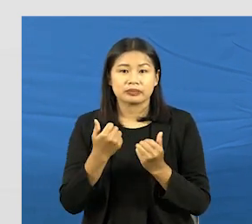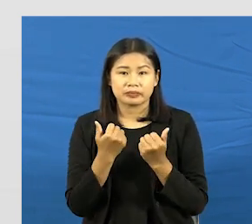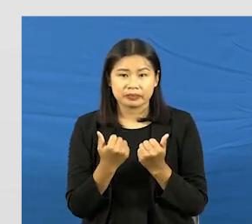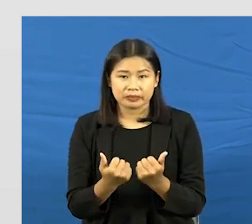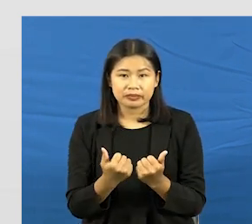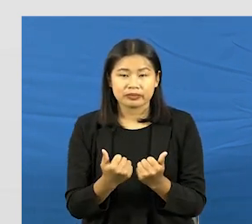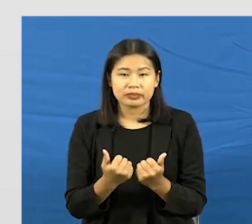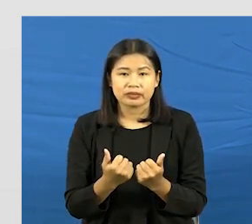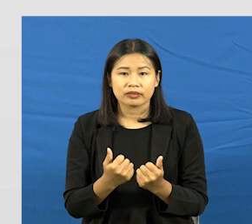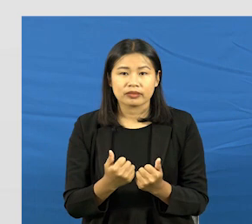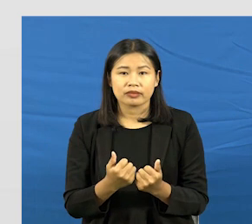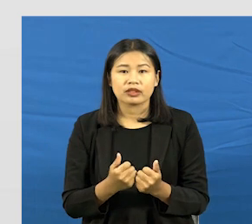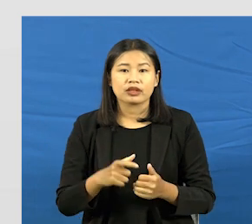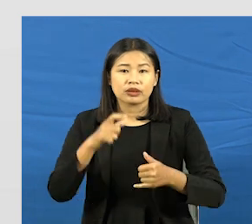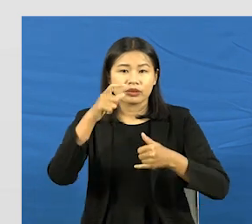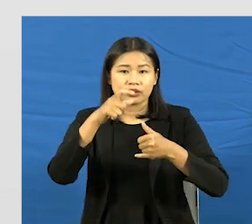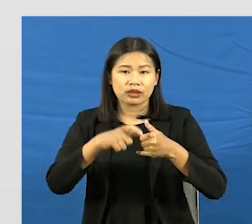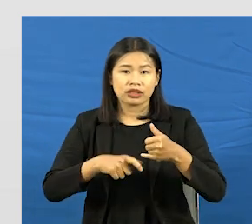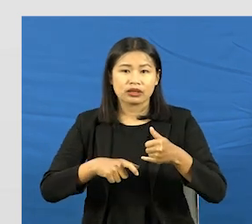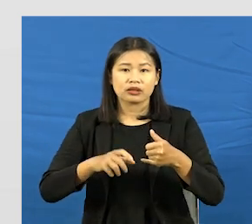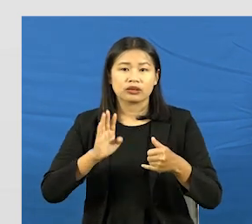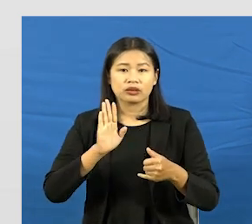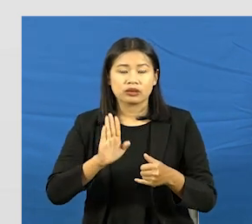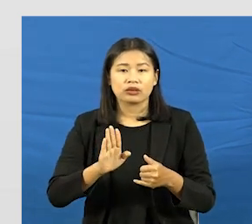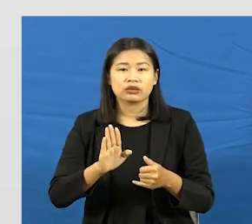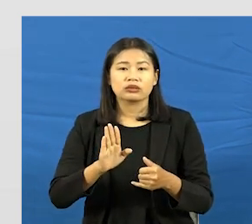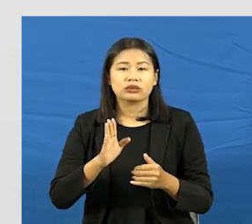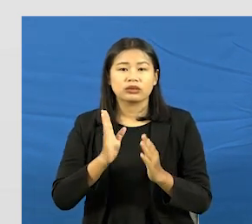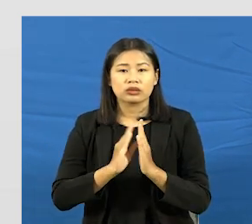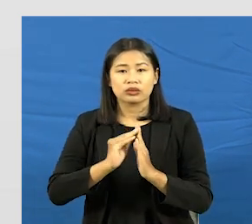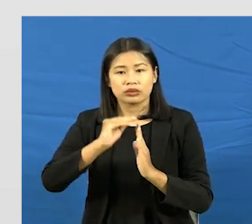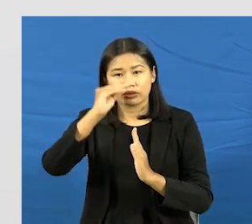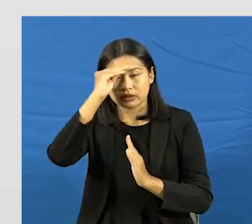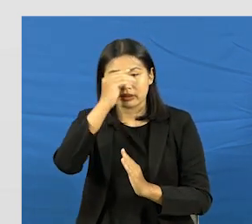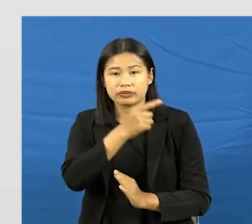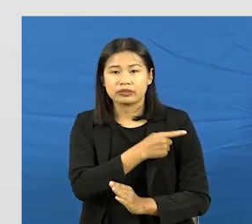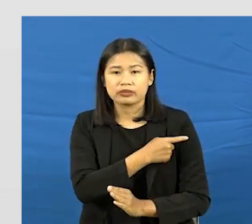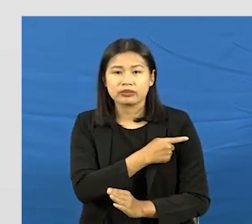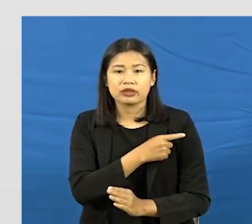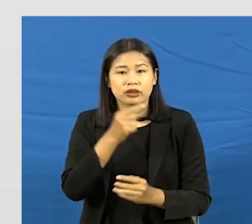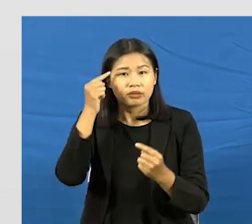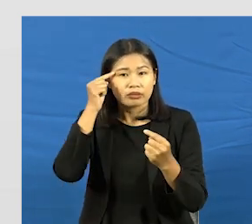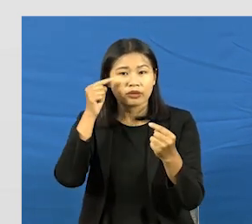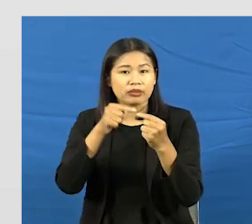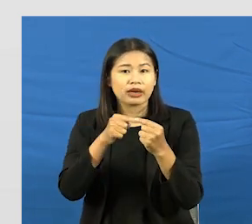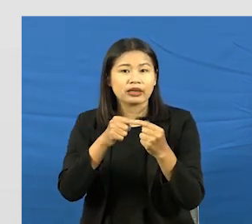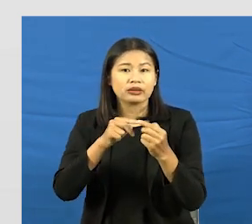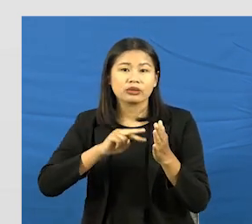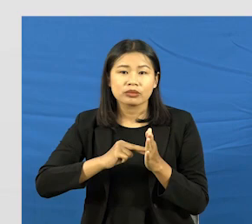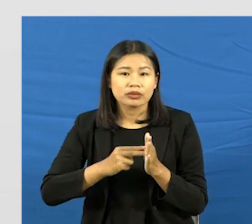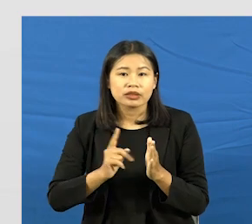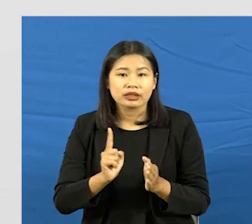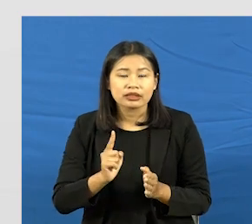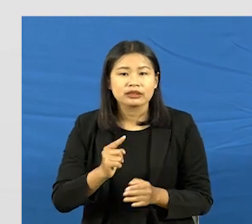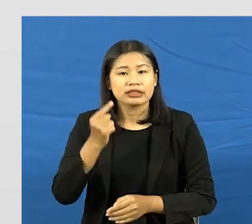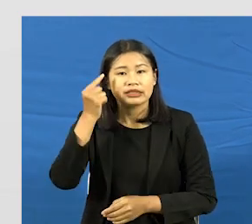นักศึกษาทราบไหมครับว่าคุณลักษณะของบัณฑิตที่ทางมหาวิทยาลัยของเราตั้งเอาไว้คืออะไ